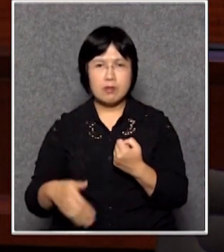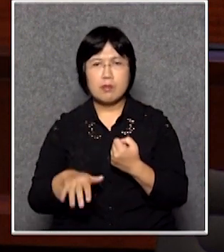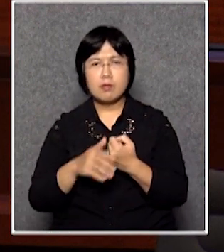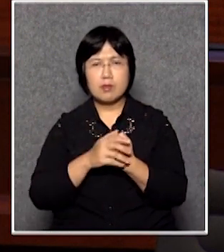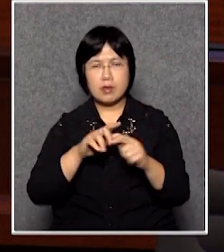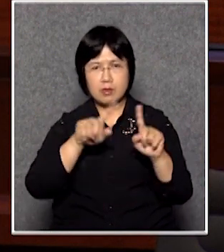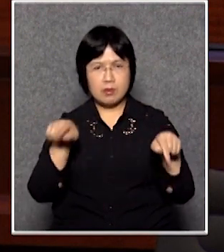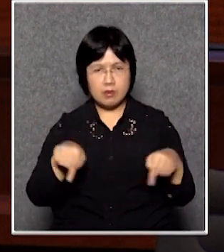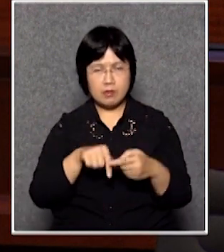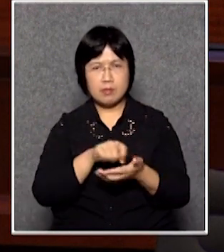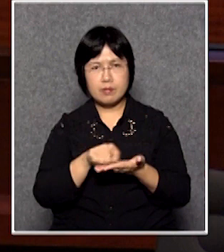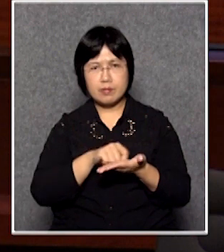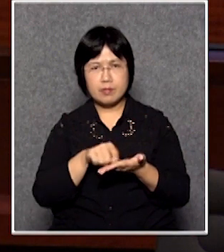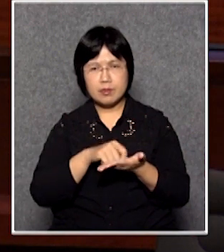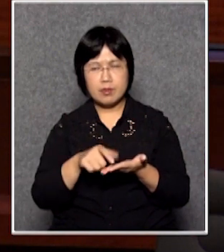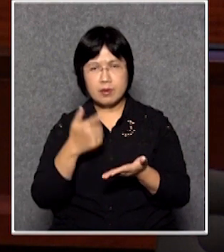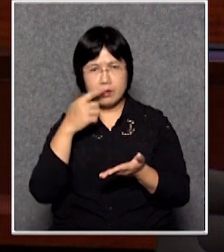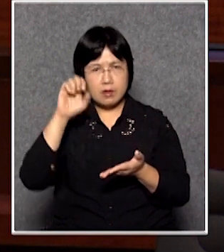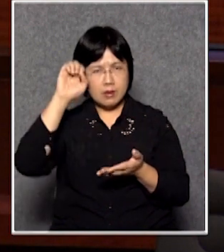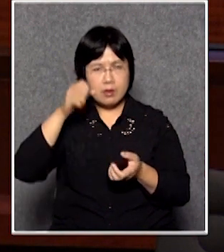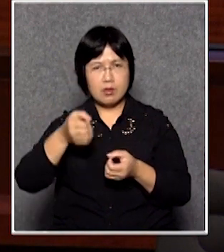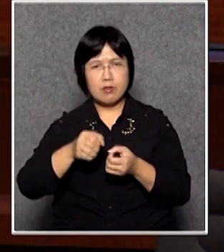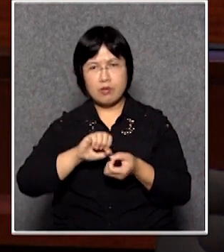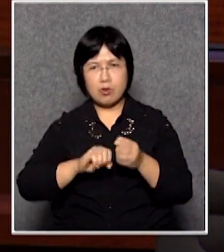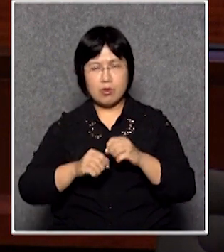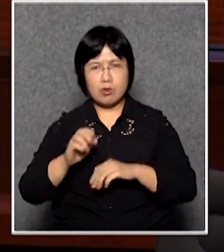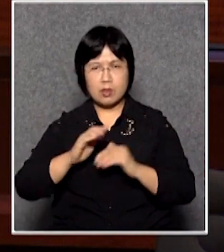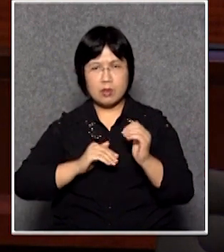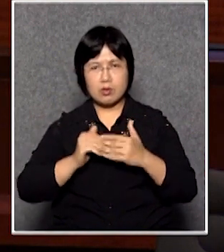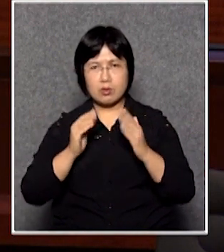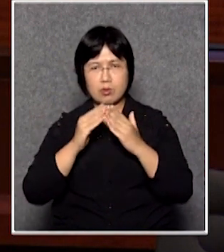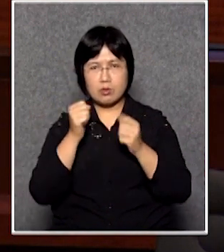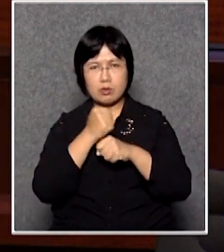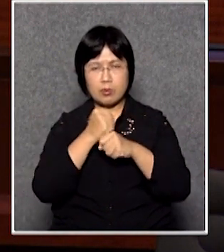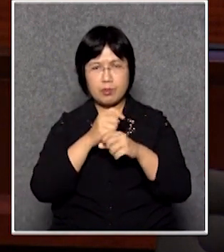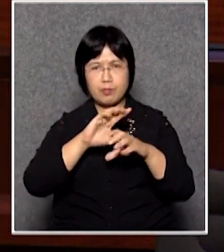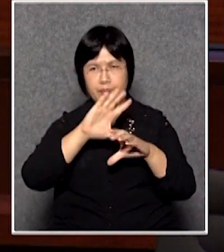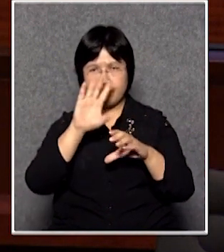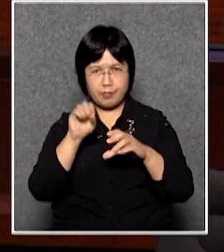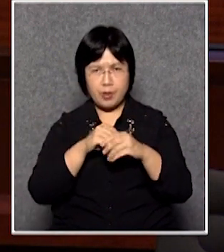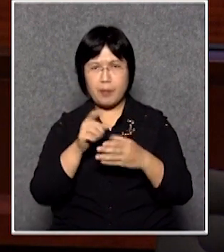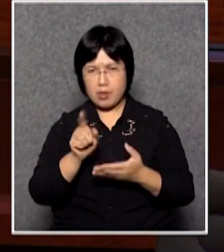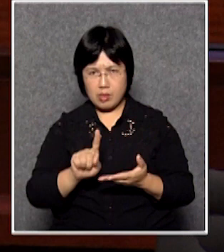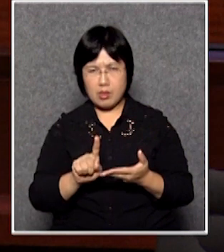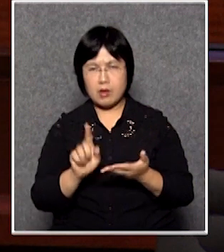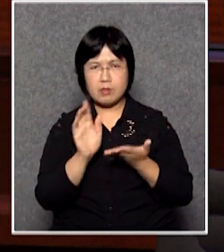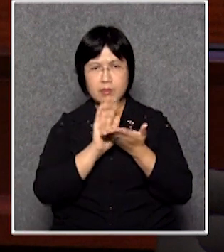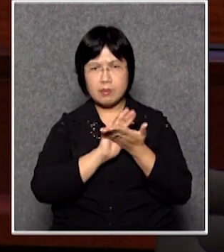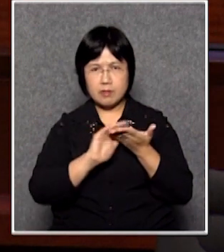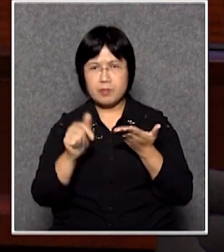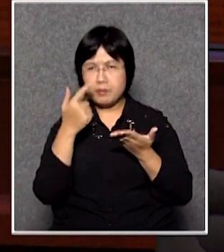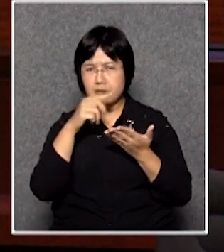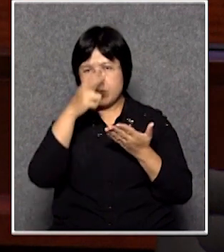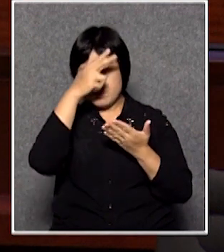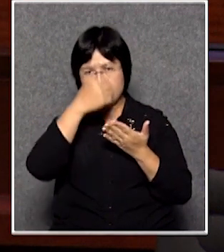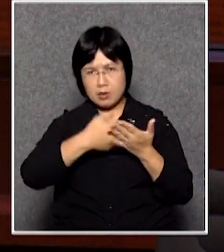只有概括列出創新及科技局的政策範疇，沒有明確的新政策措